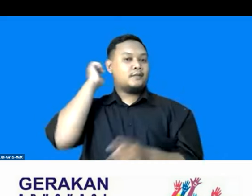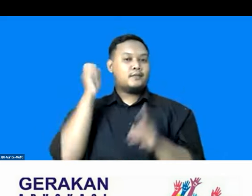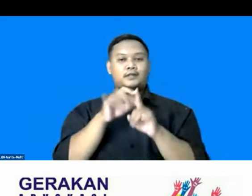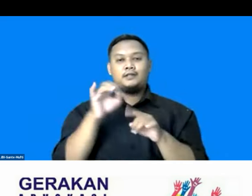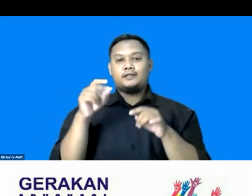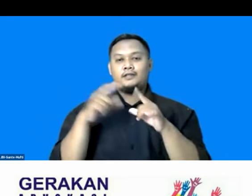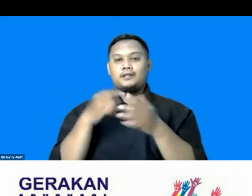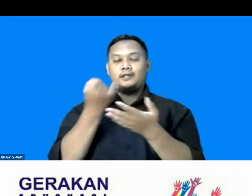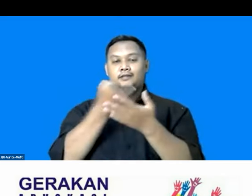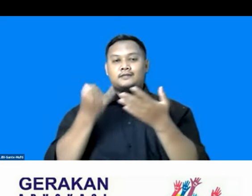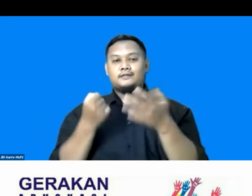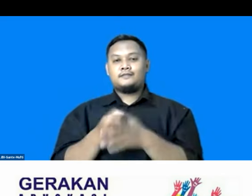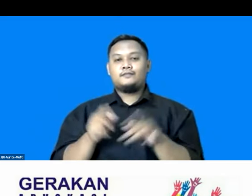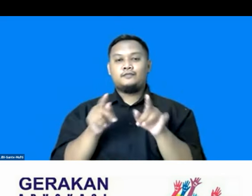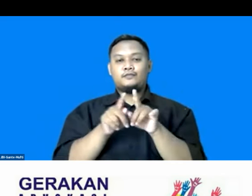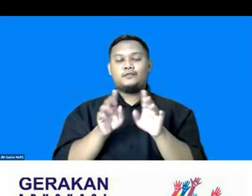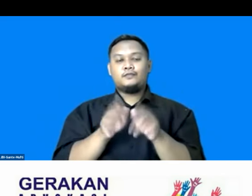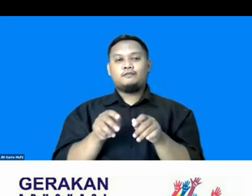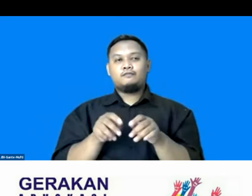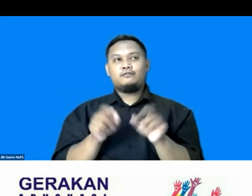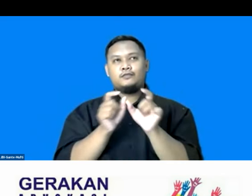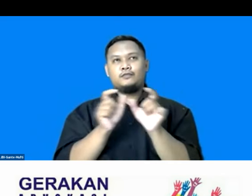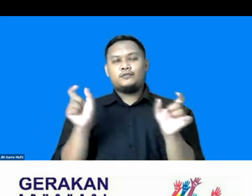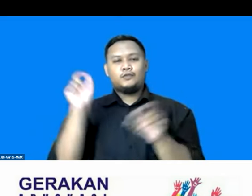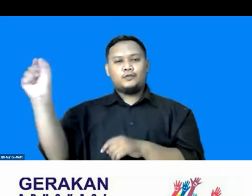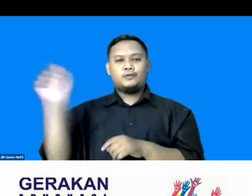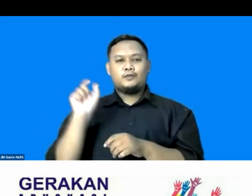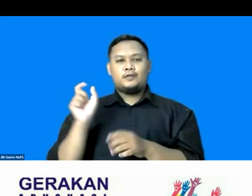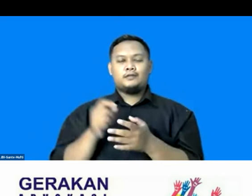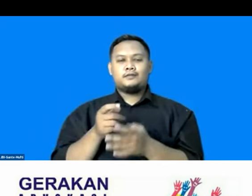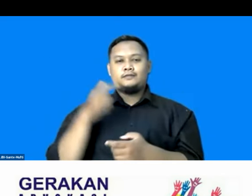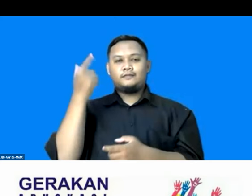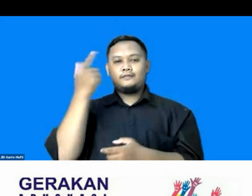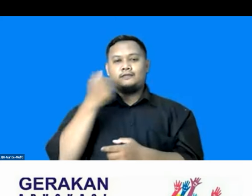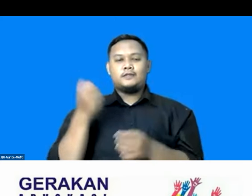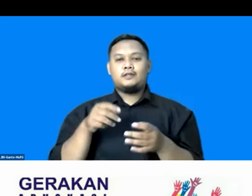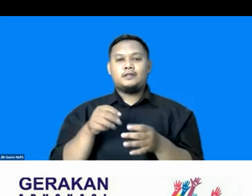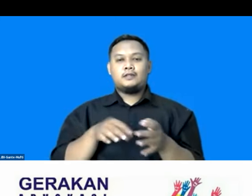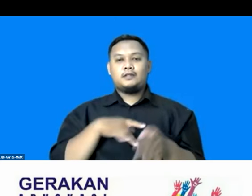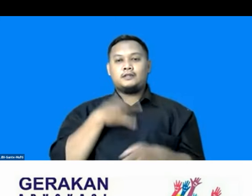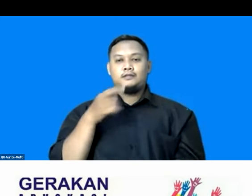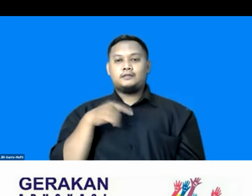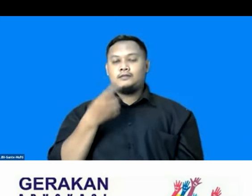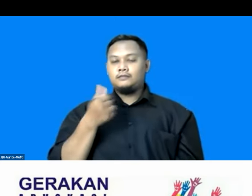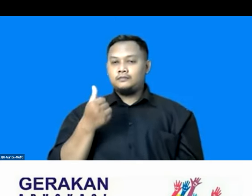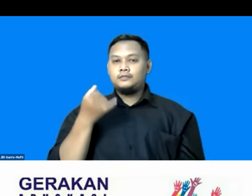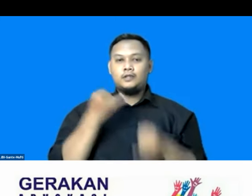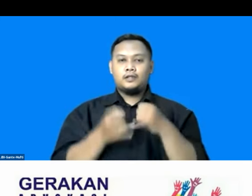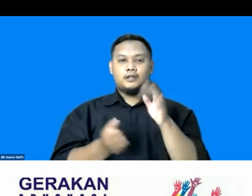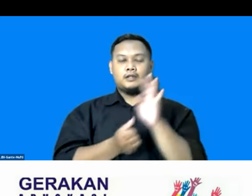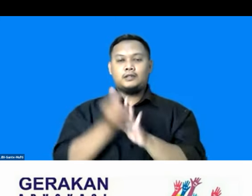kartu undangan yang cantik, yang accessible. Oke, rasanya kita bisa akhiri acara ini, tapi